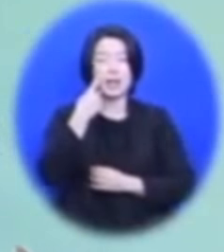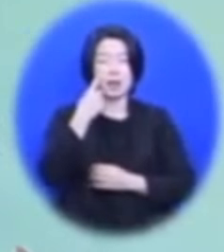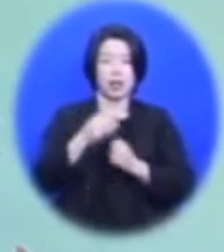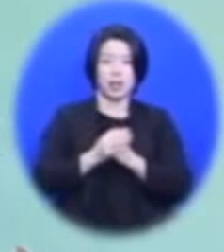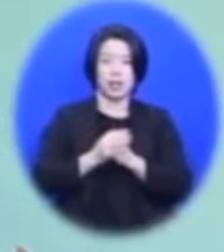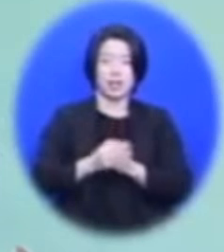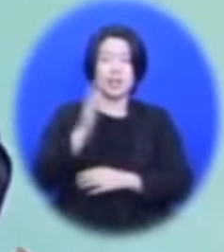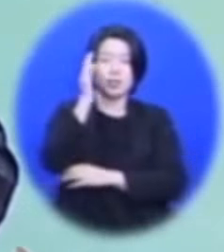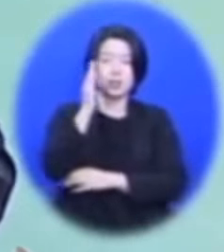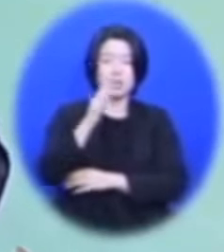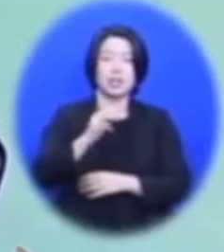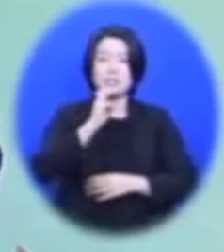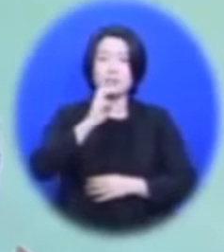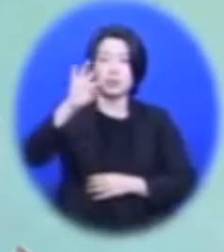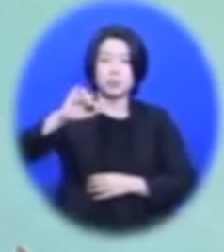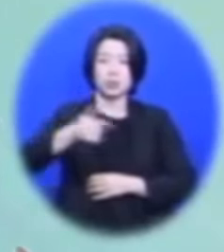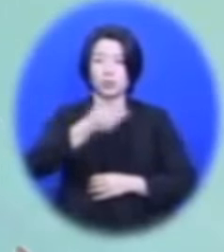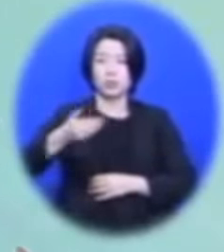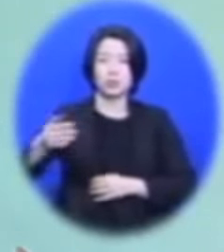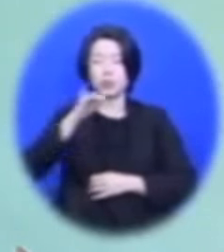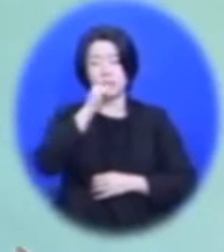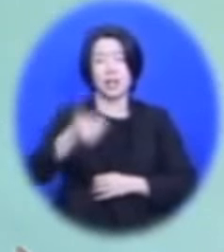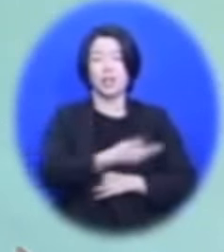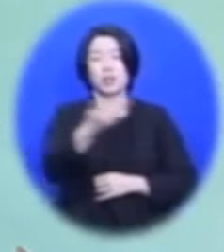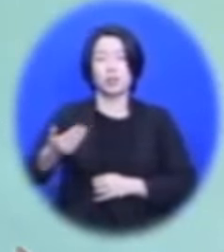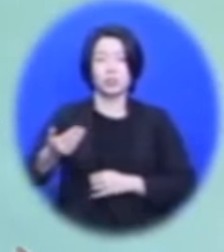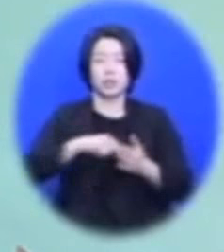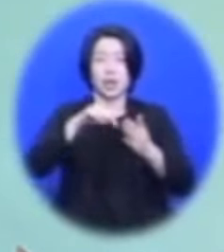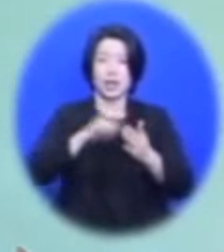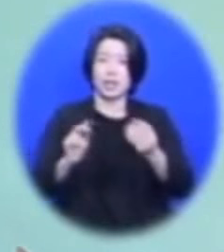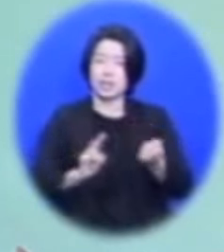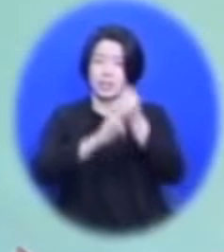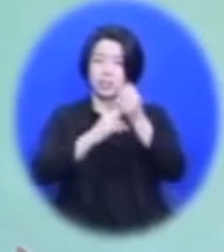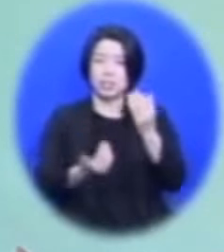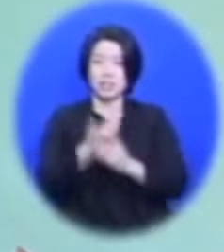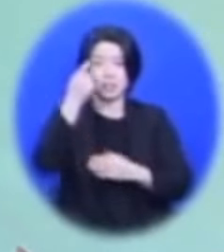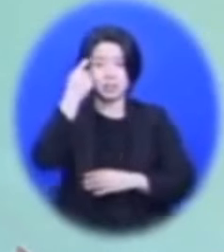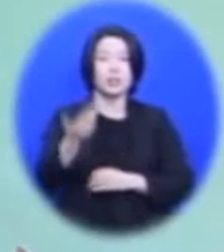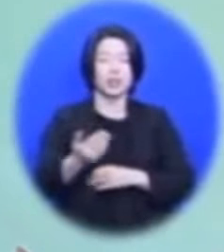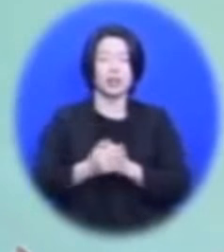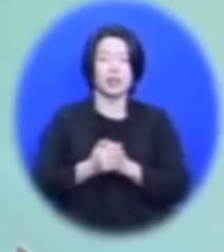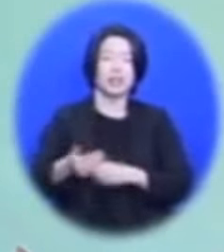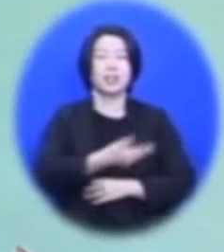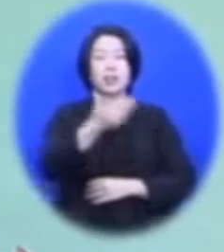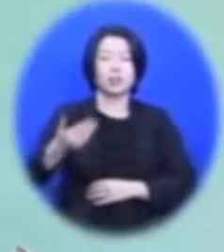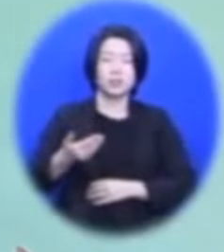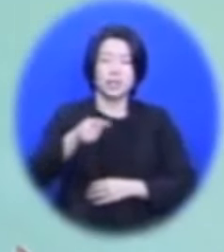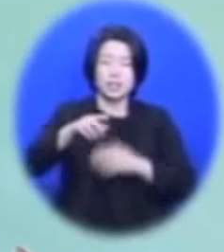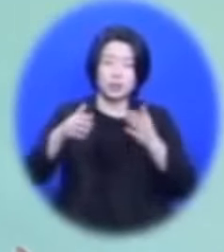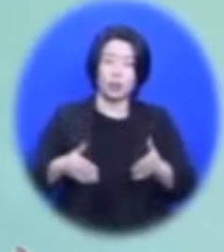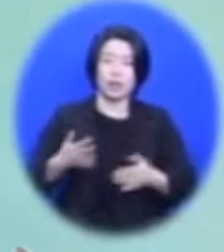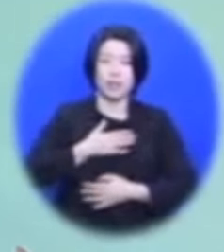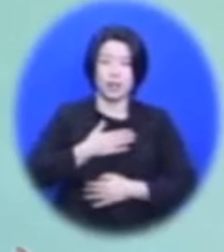약 30분이 지나가고 있는데 여러분 안에 기적이 일어났습니까? 여러분, 그동안에는